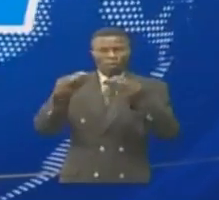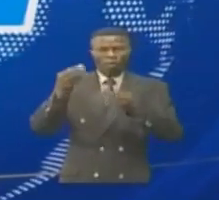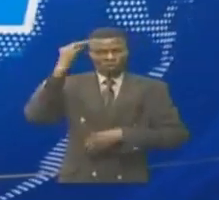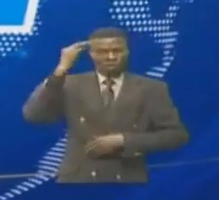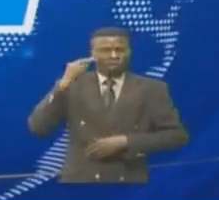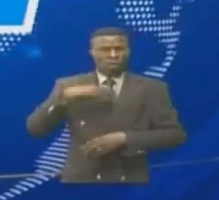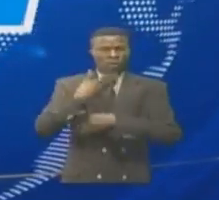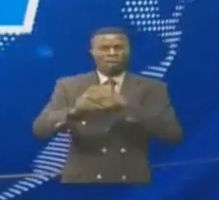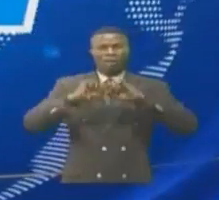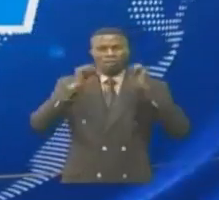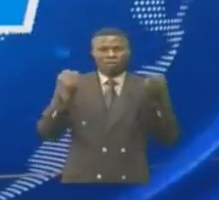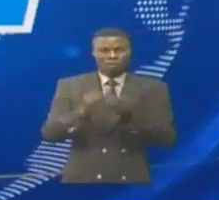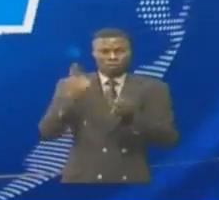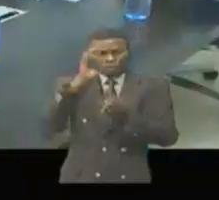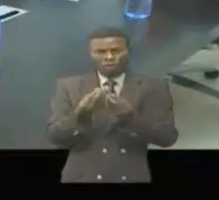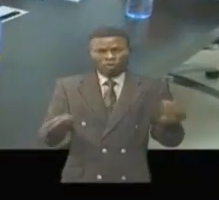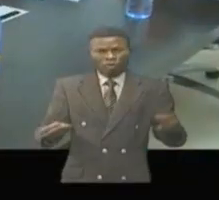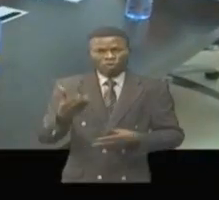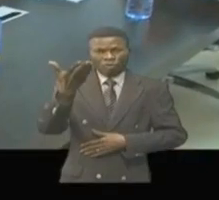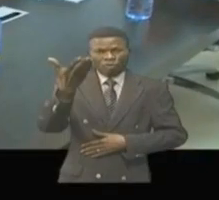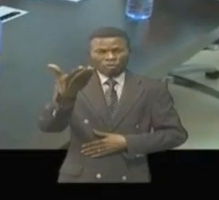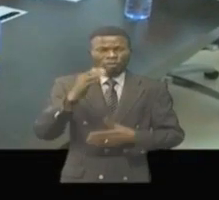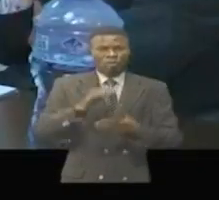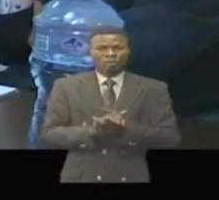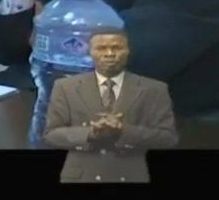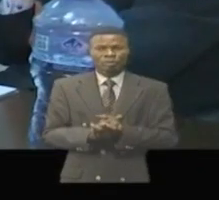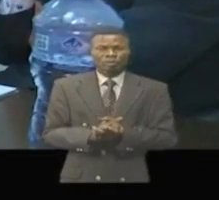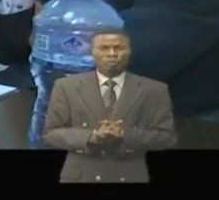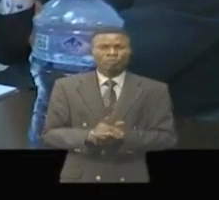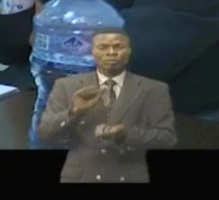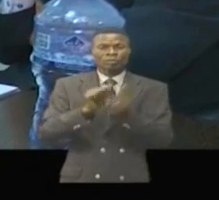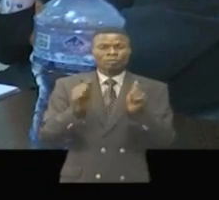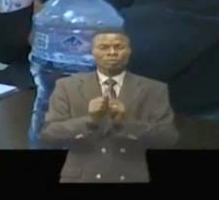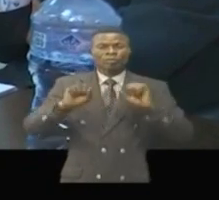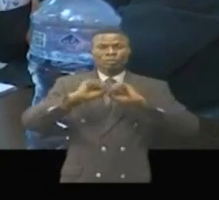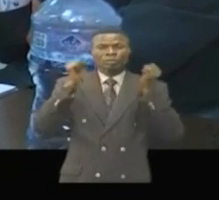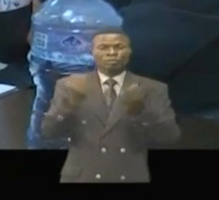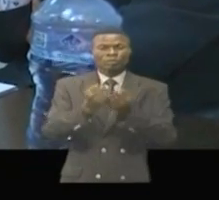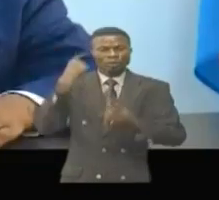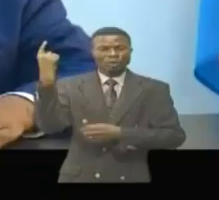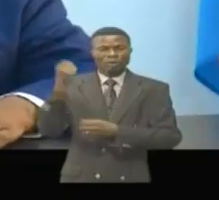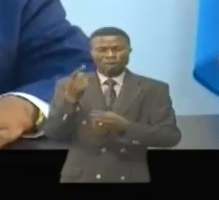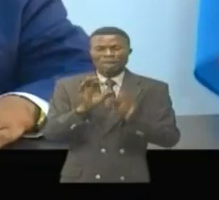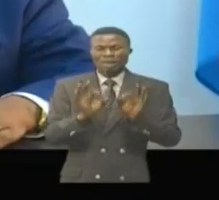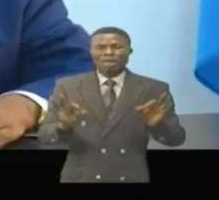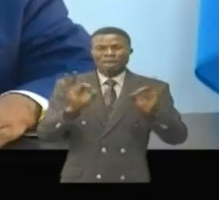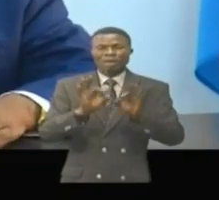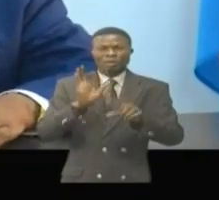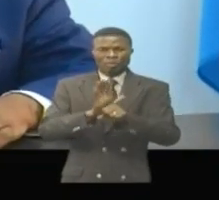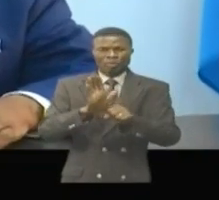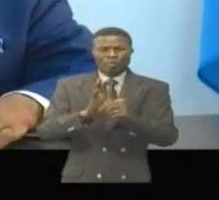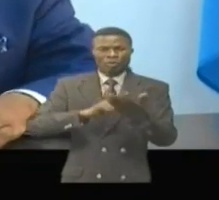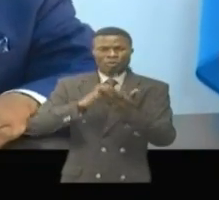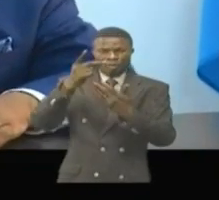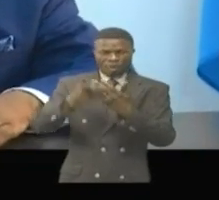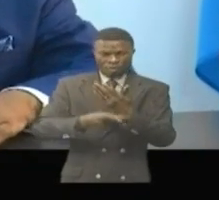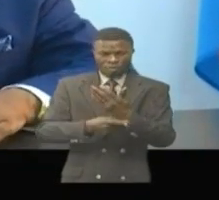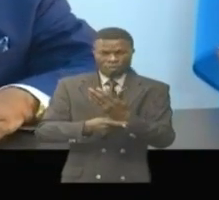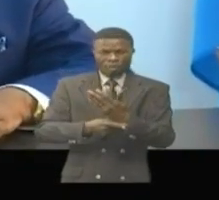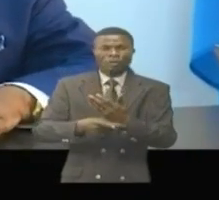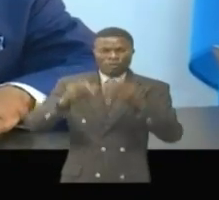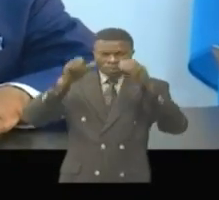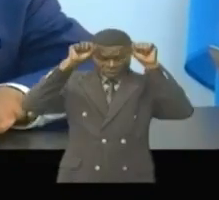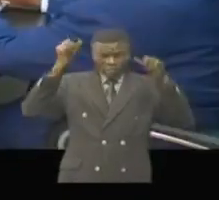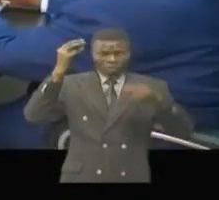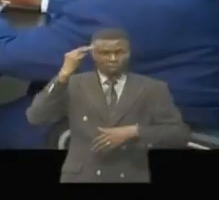dit Médard Mouyal. Les questions socio-humanitaires occupent une place de choix dans l'agenda ministériel de Modeste Mutinga